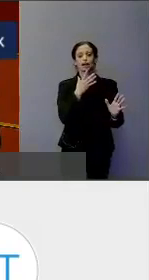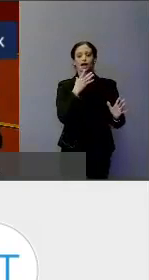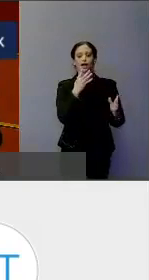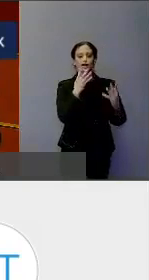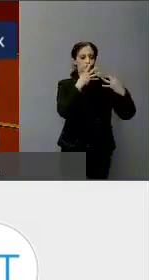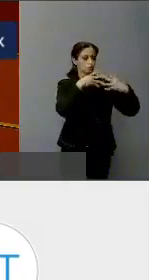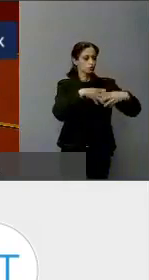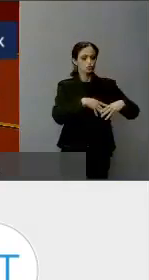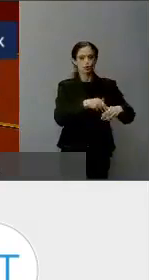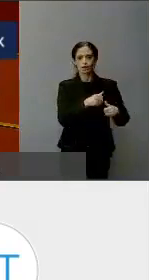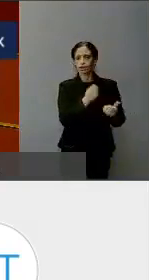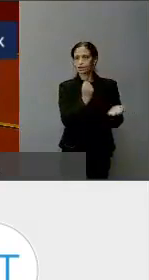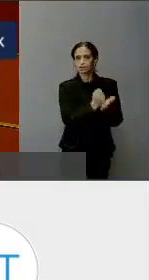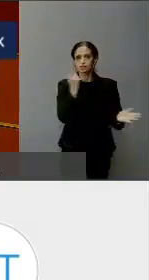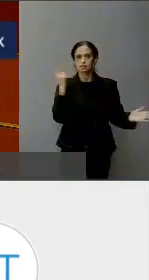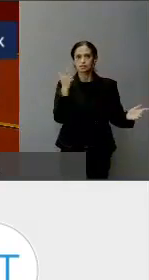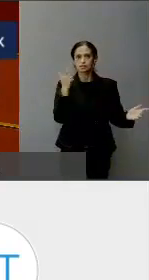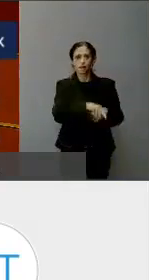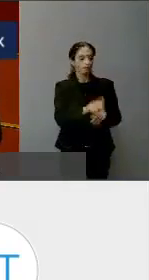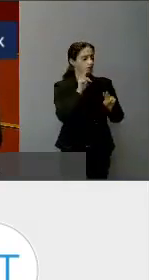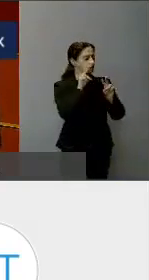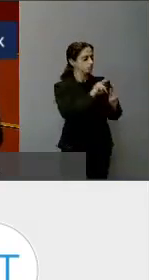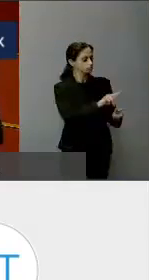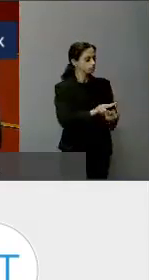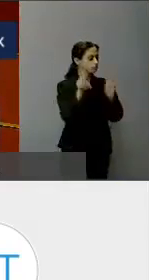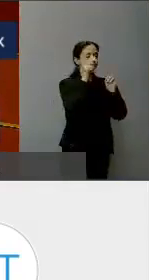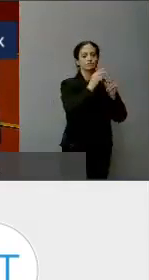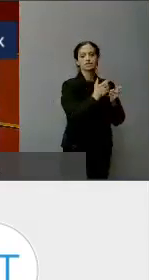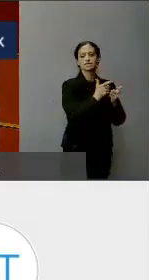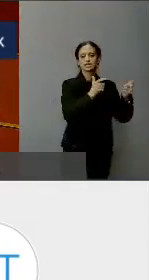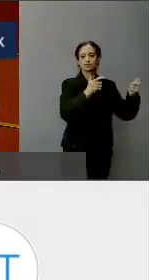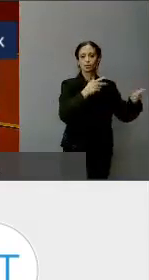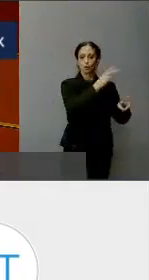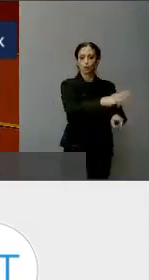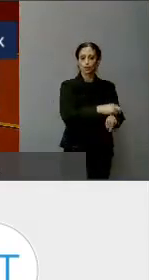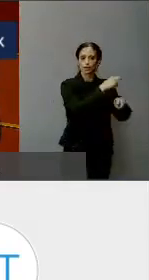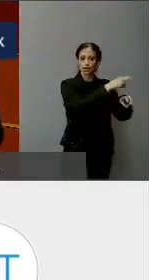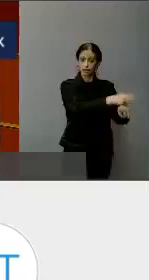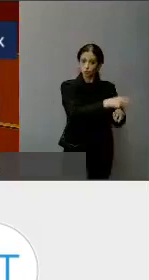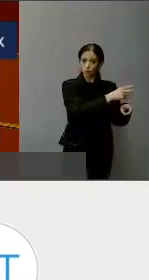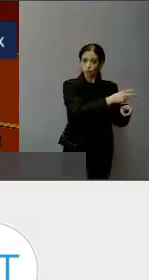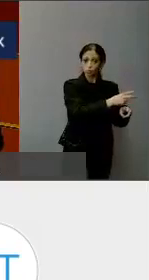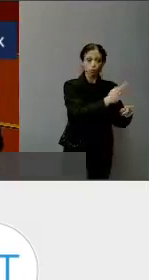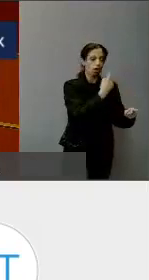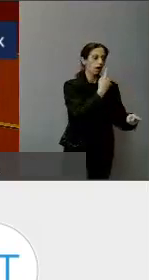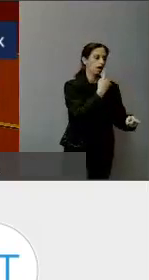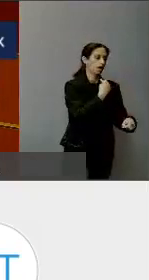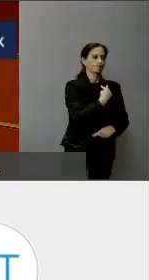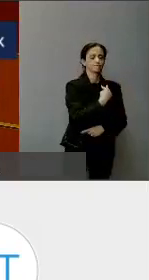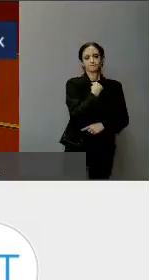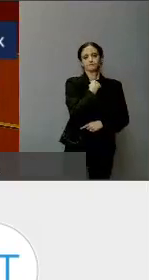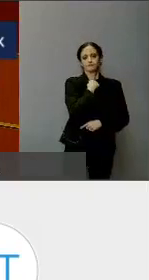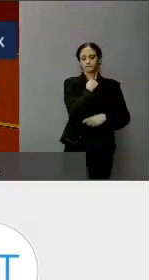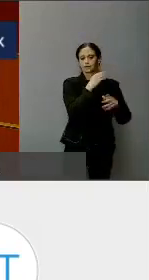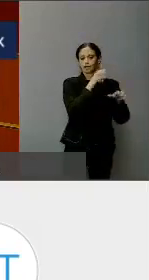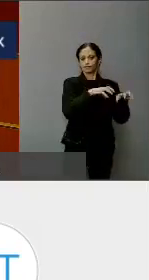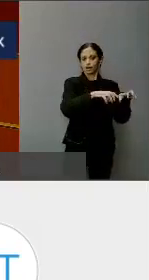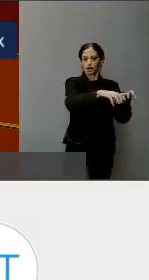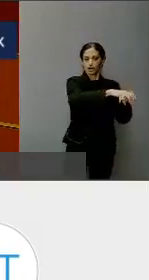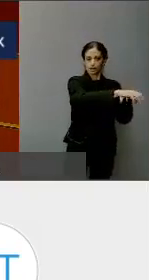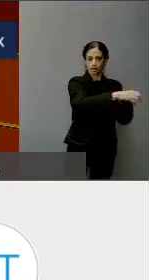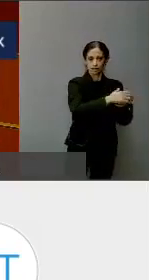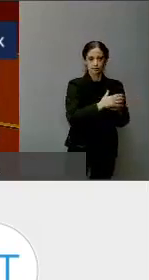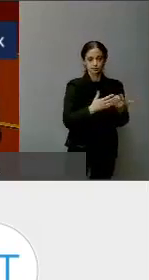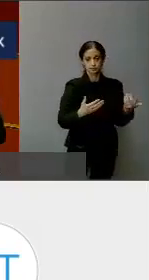per il conseguimento della finalità della partita territoriale agricolo per sviluppare l'agricoltura ci viene detto bisogna costruire le villette ecco